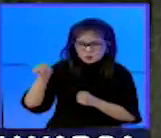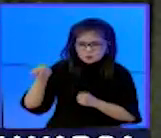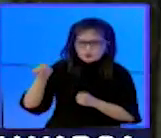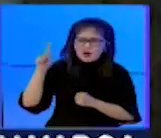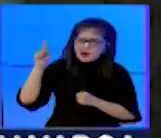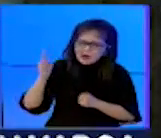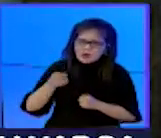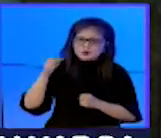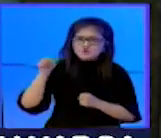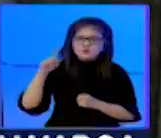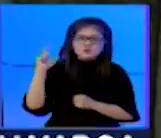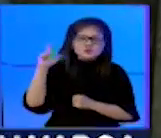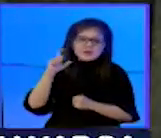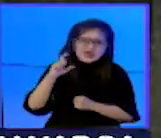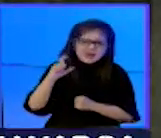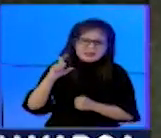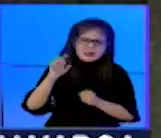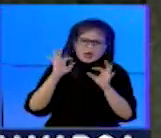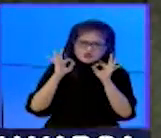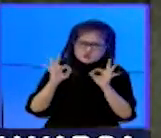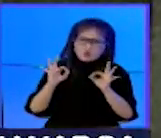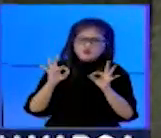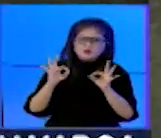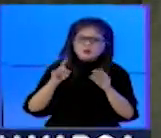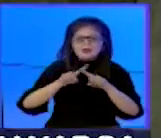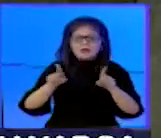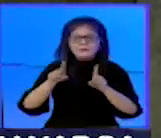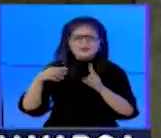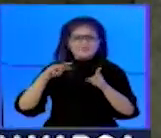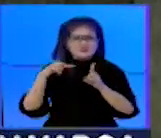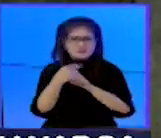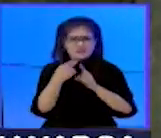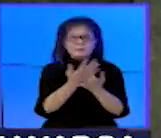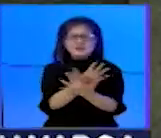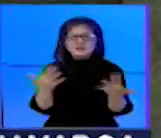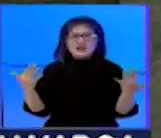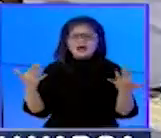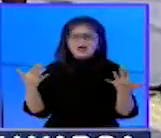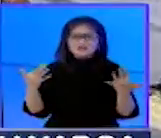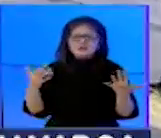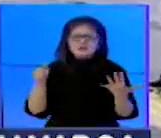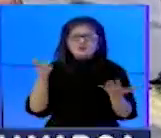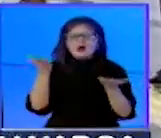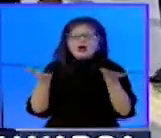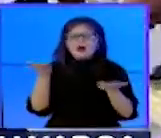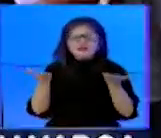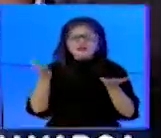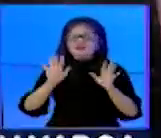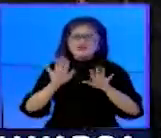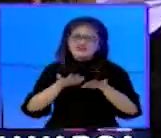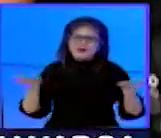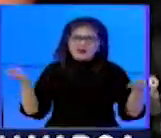dilakukan karena memang regulasinya seperti itu. Tapi dari sisi kacamata masyarakat mungkin itu sedikit nggak adil. Balik lagi ke